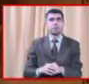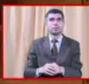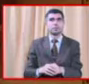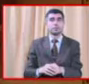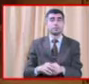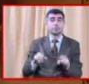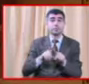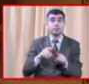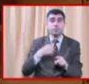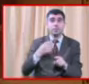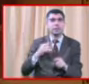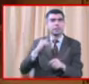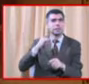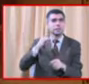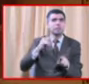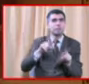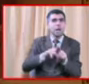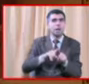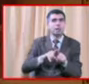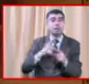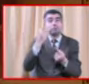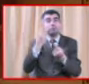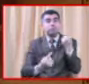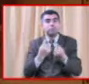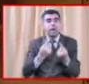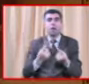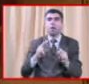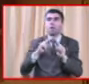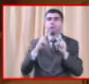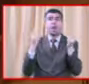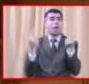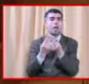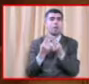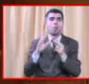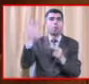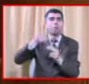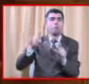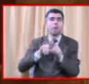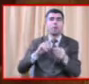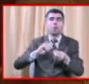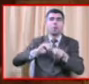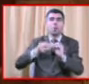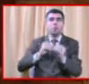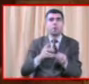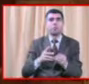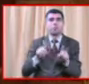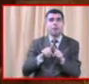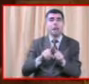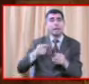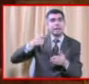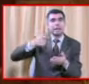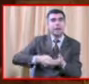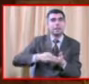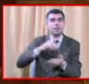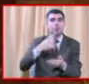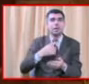وربما قد تحدث في كثير من الأحيان مثل هذه الأمور، لأن ما ضبطناش الضمان، ما خديناش الضمانات اللازمة من طرف